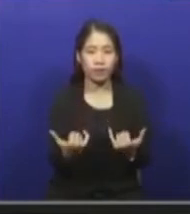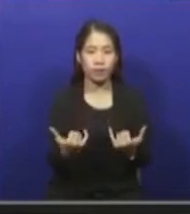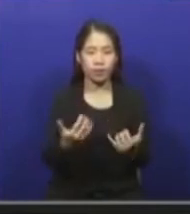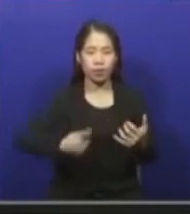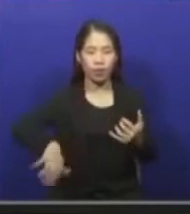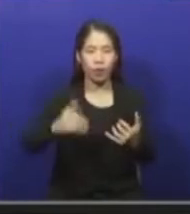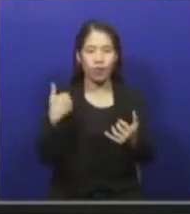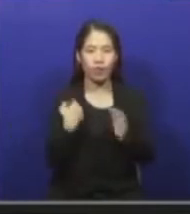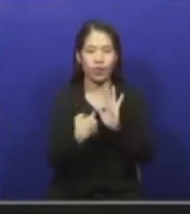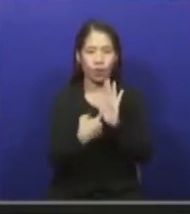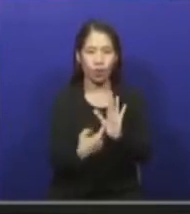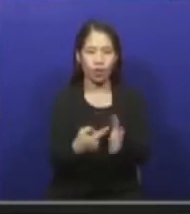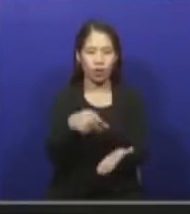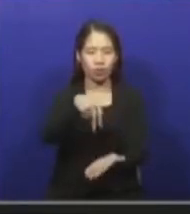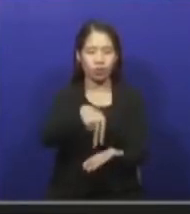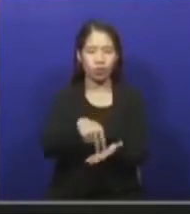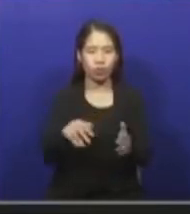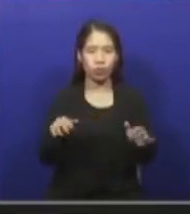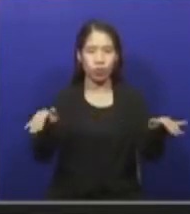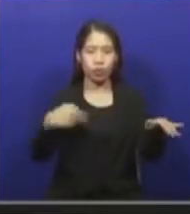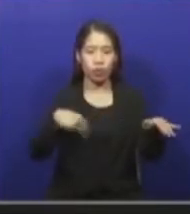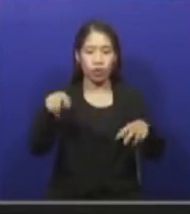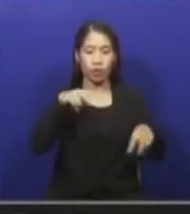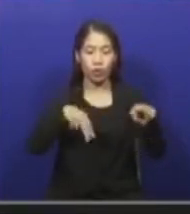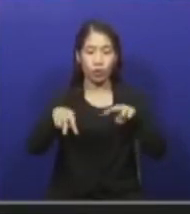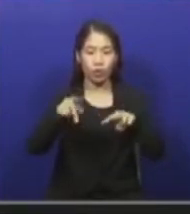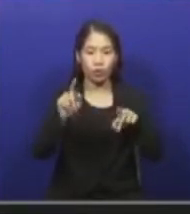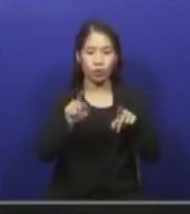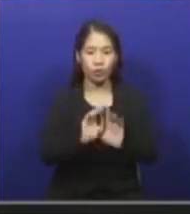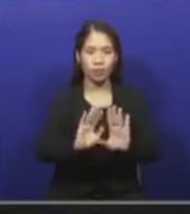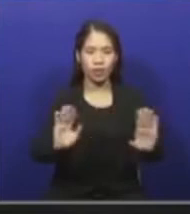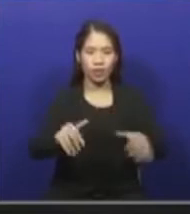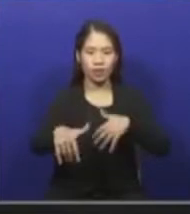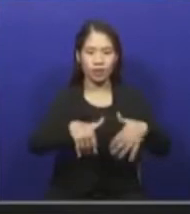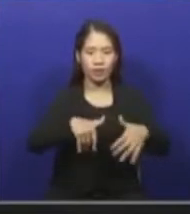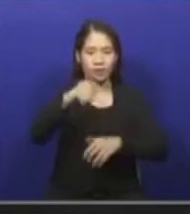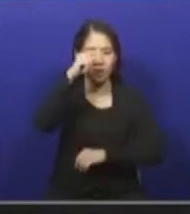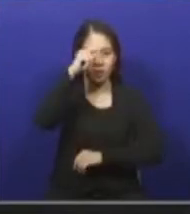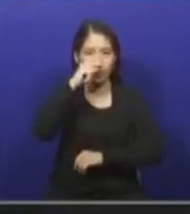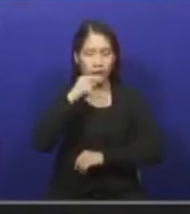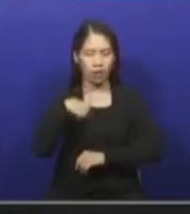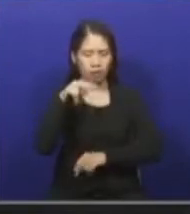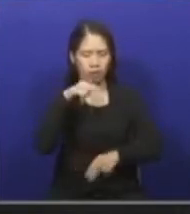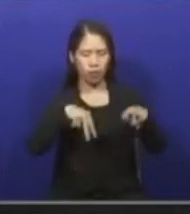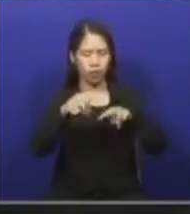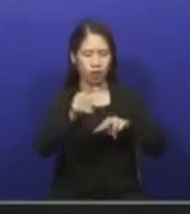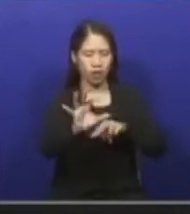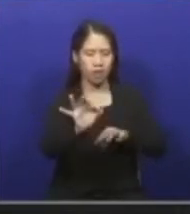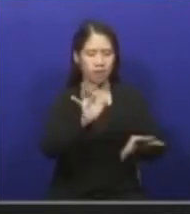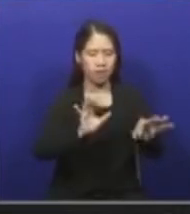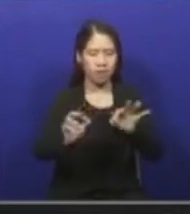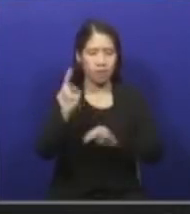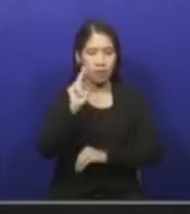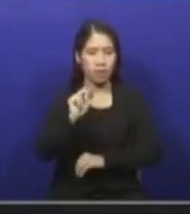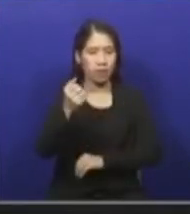ามีต้นแบบหุ่นไล่กา OCDSที่เปิดให้ประชาชนคนไทย60กว่าล้านคนสามารถหยิบมาเลือกใช้เป็นต้นแบบได้ฟรี